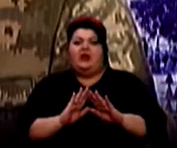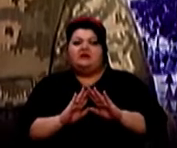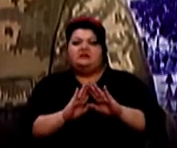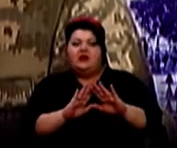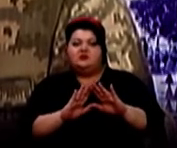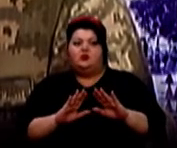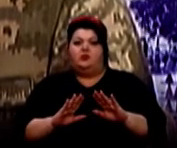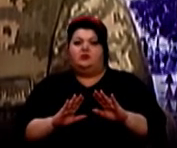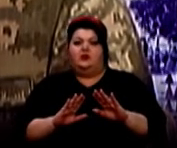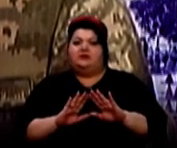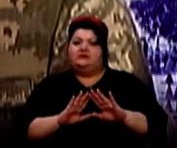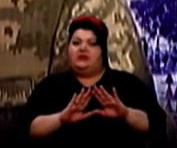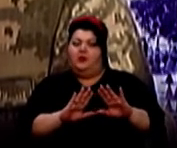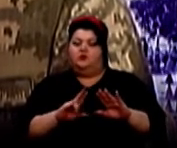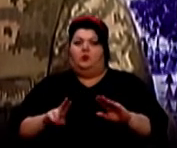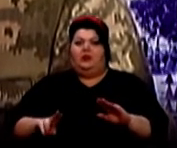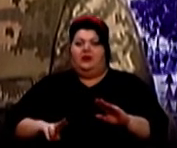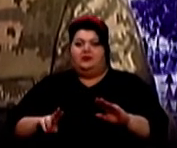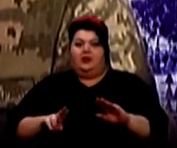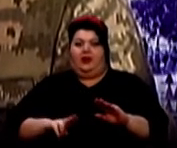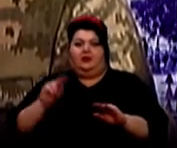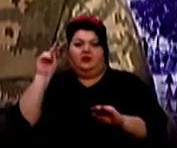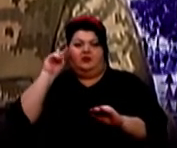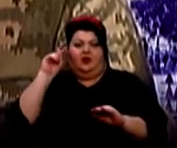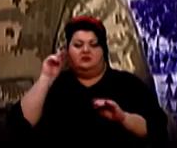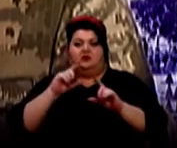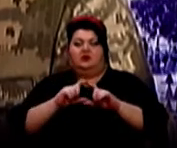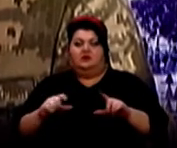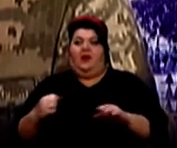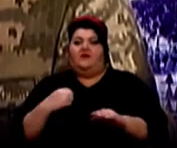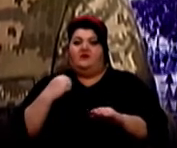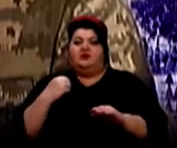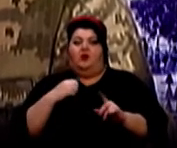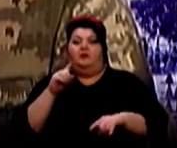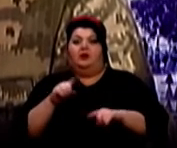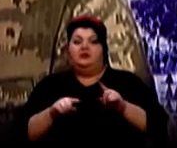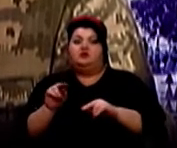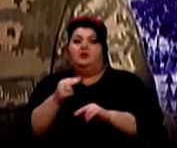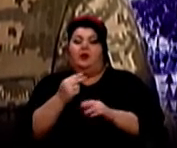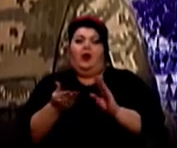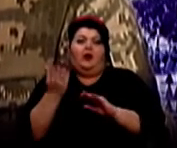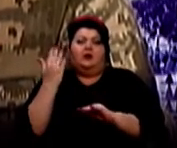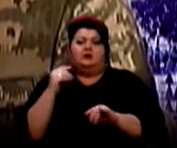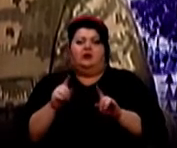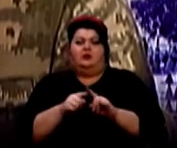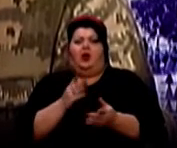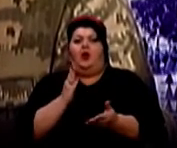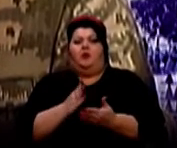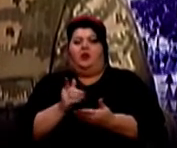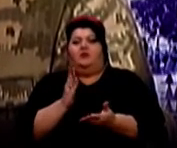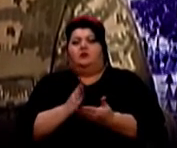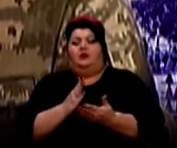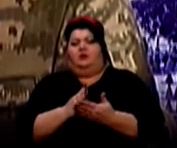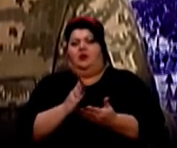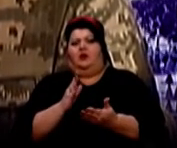навчально-патріотичної роботи, заступника директора навчального закладу з військово-патріотичного виховання. Така посада свій час була. Вона проіснувала мало,